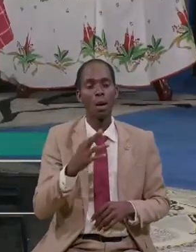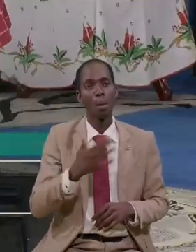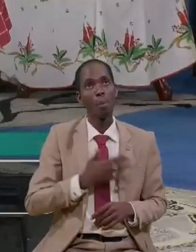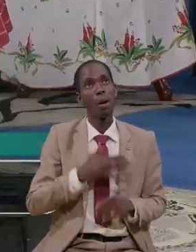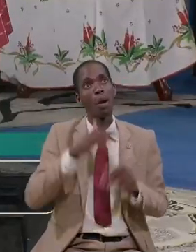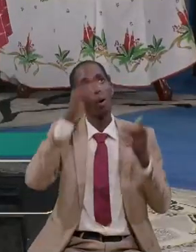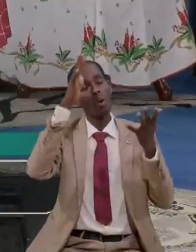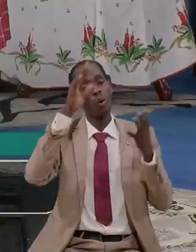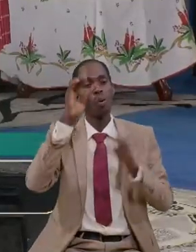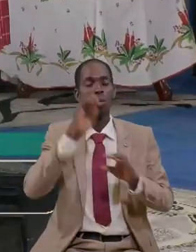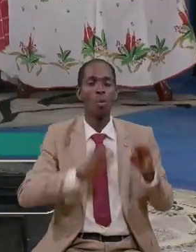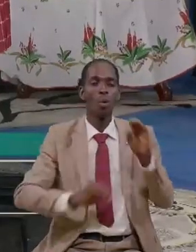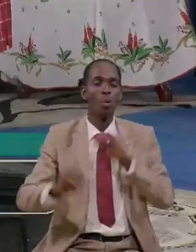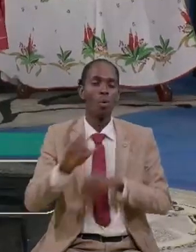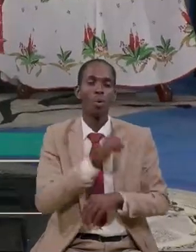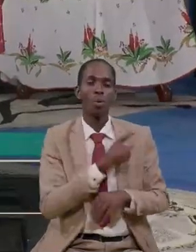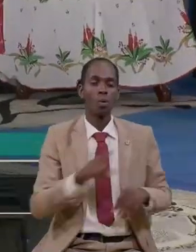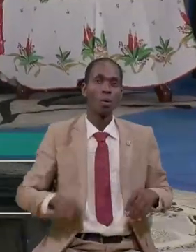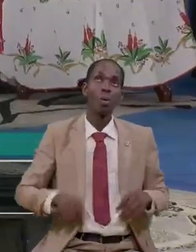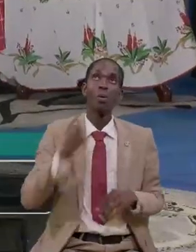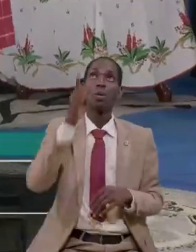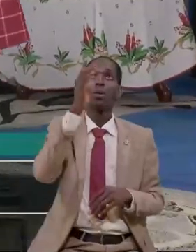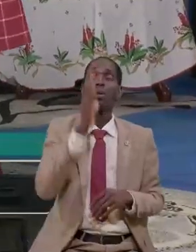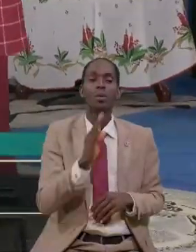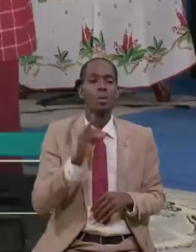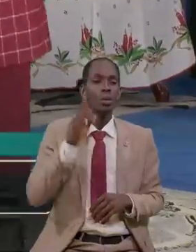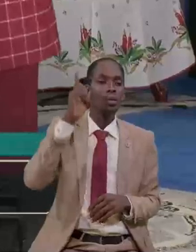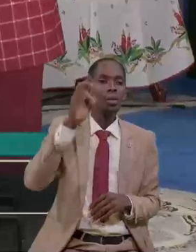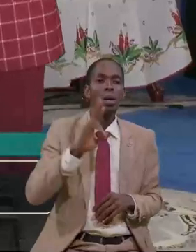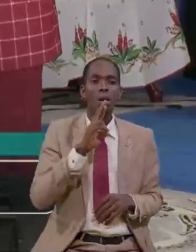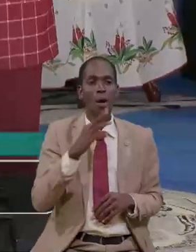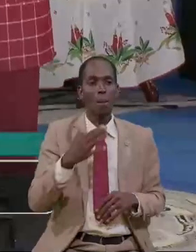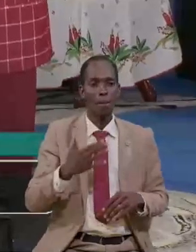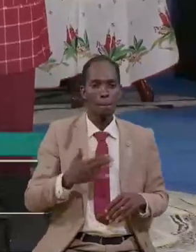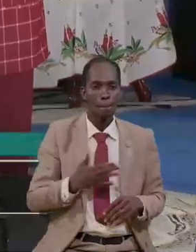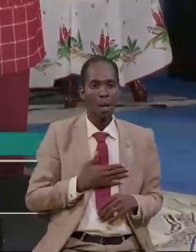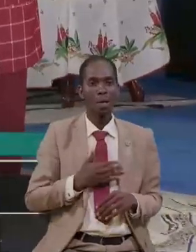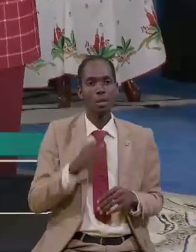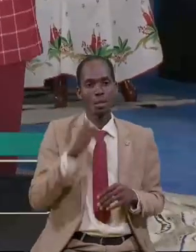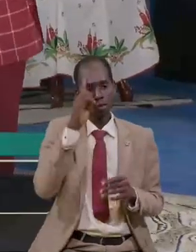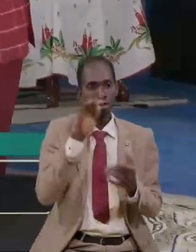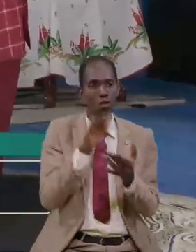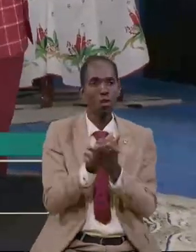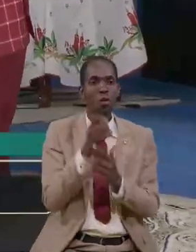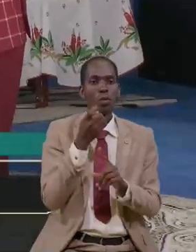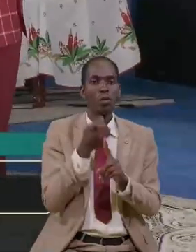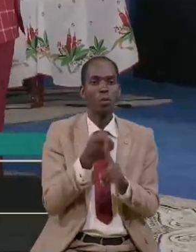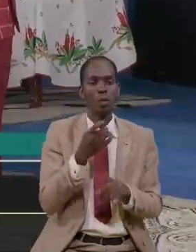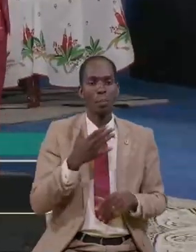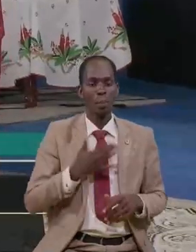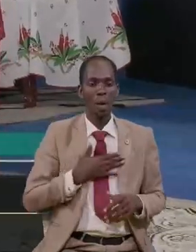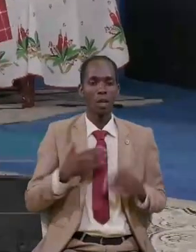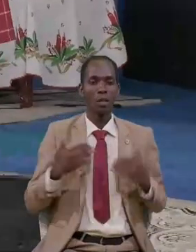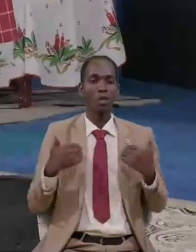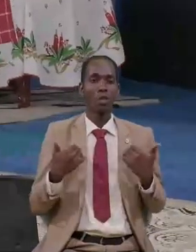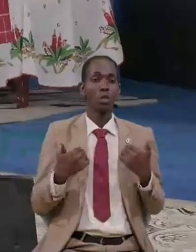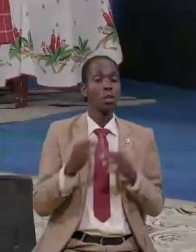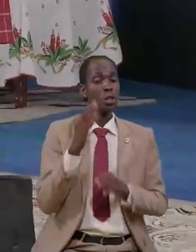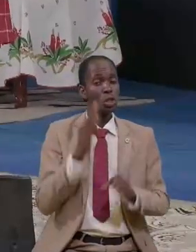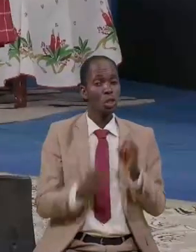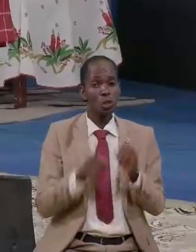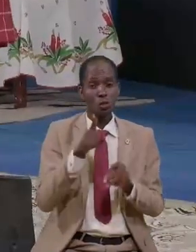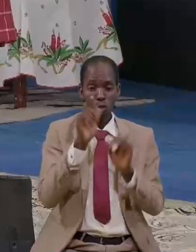Verset 5. Car tu es mon espérance, Seigneur éternel. En toi, je me confie dès ma jeunesse. Si tu peux